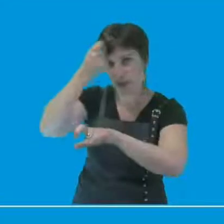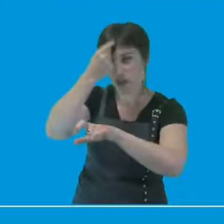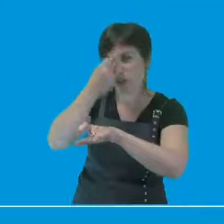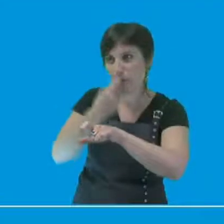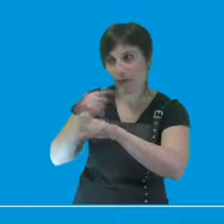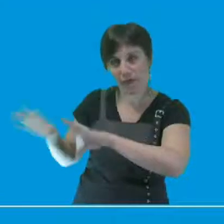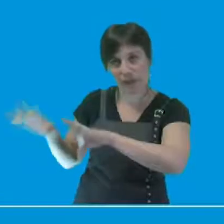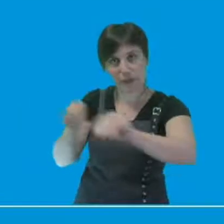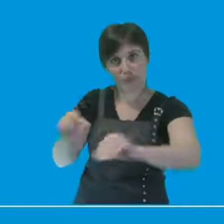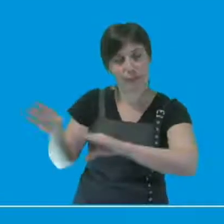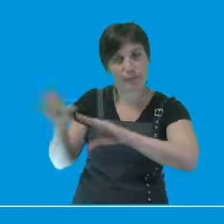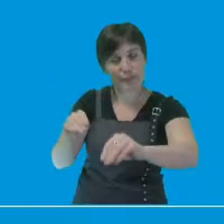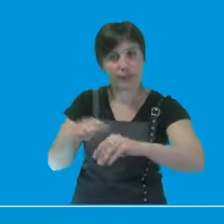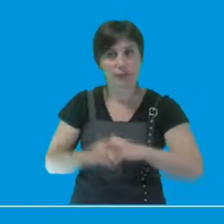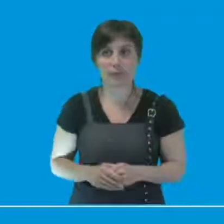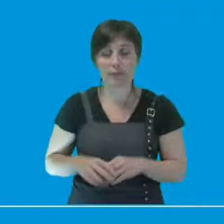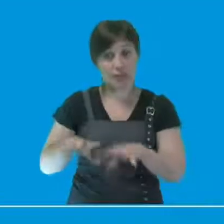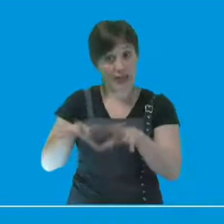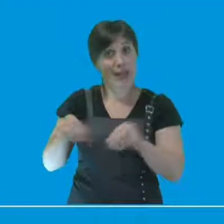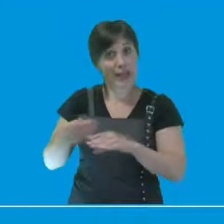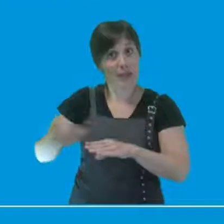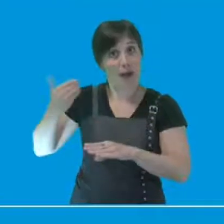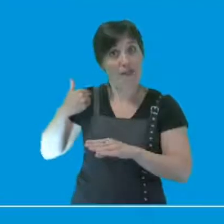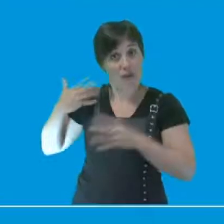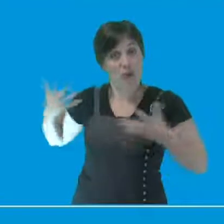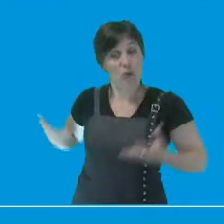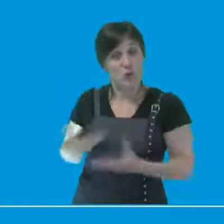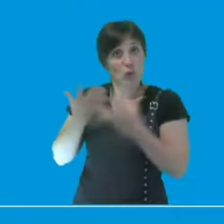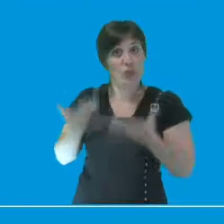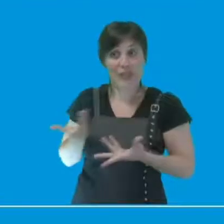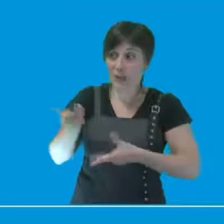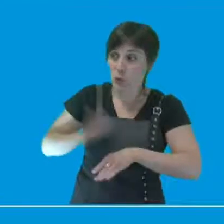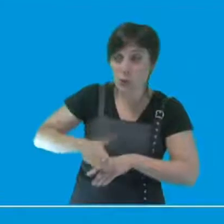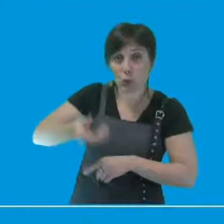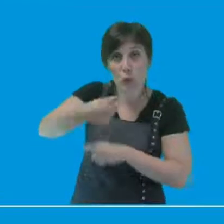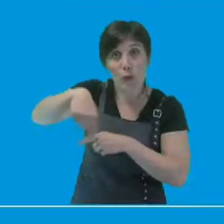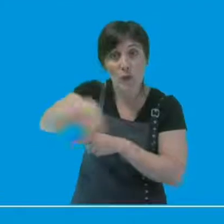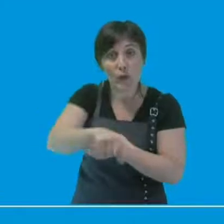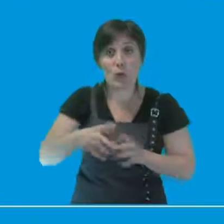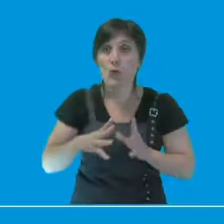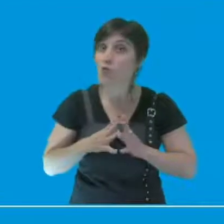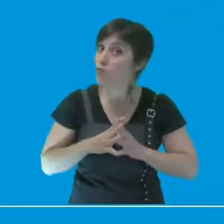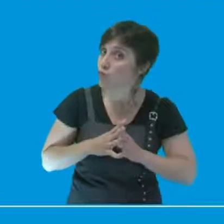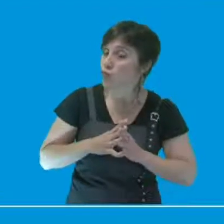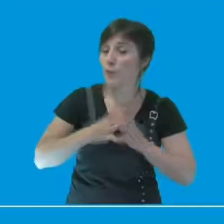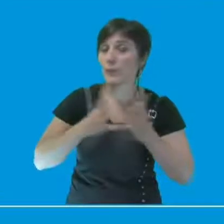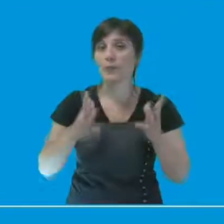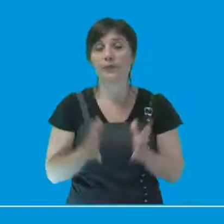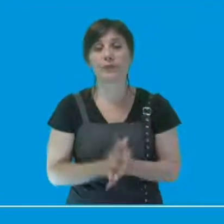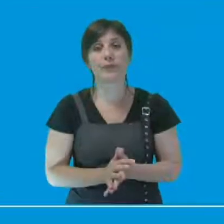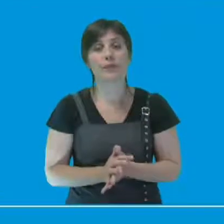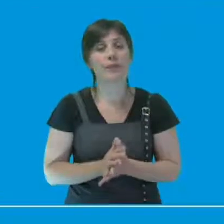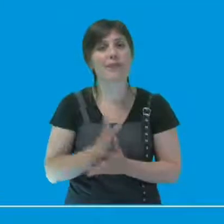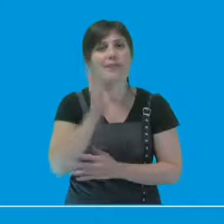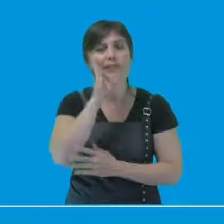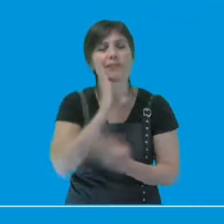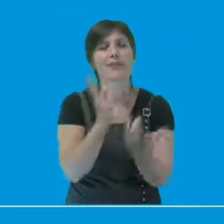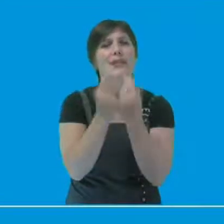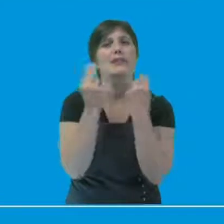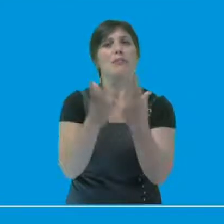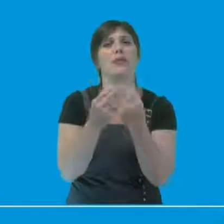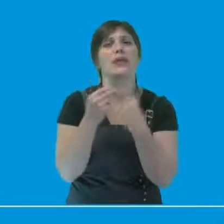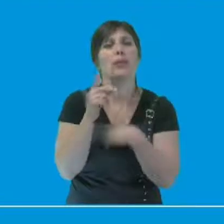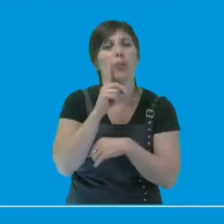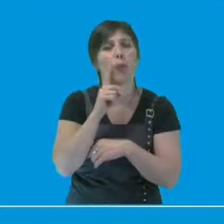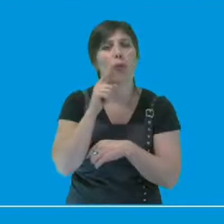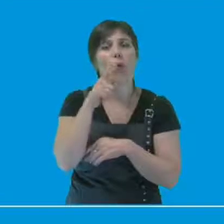d'hébergement et que l'équipe précédente soutenait? Et expliquez-nous enfin pourquoi vous refusez de façon arbitraire